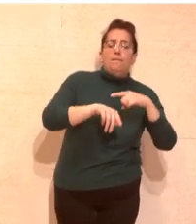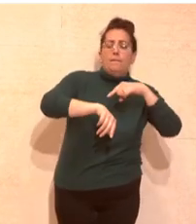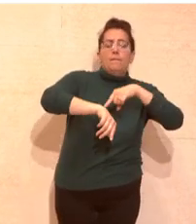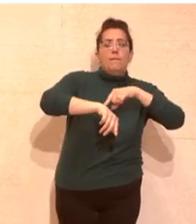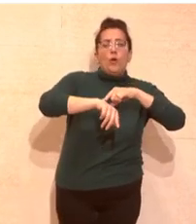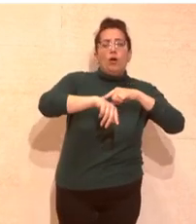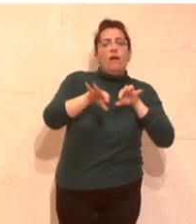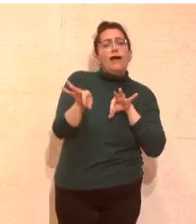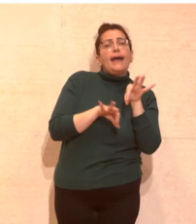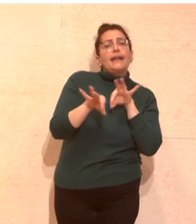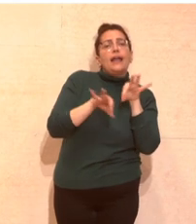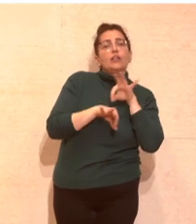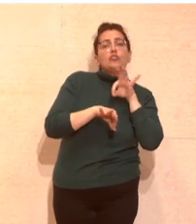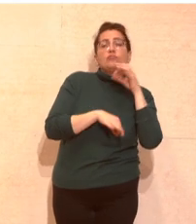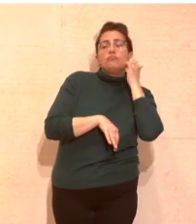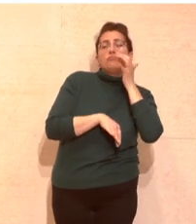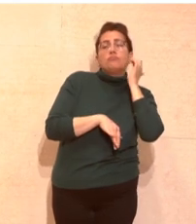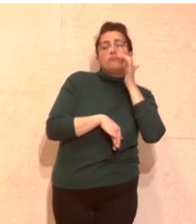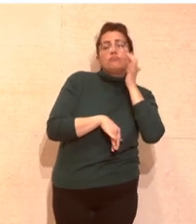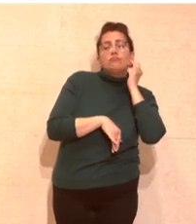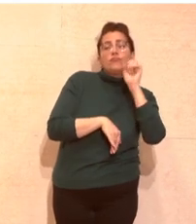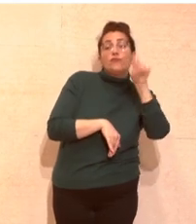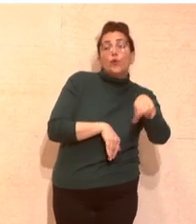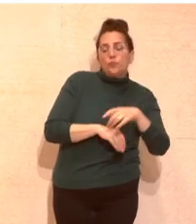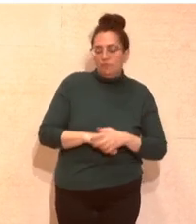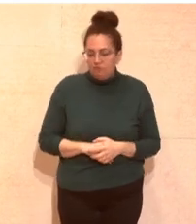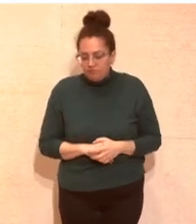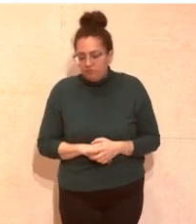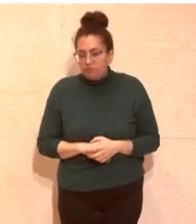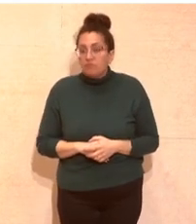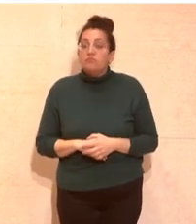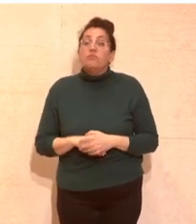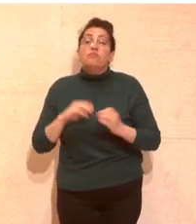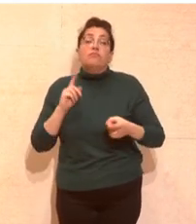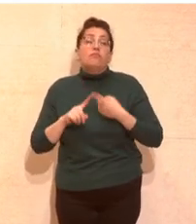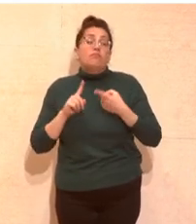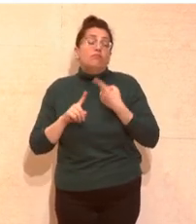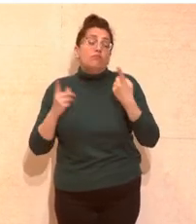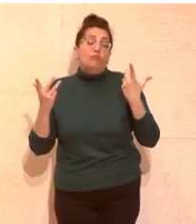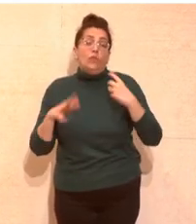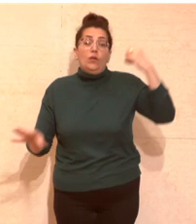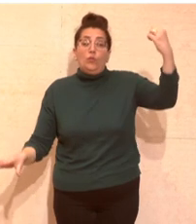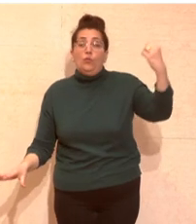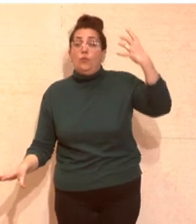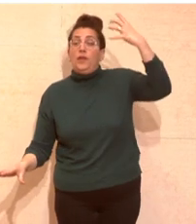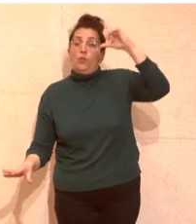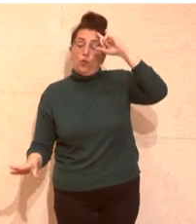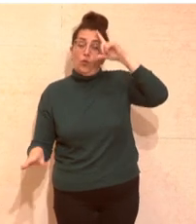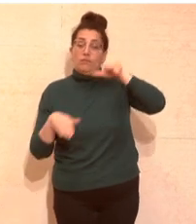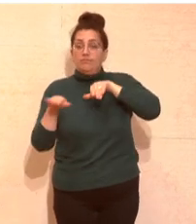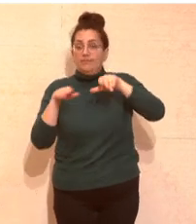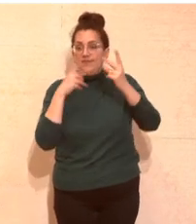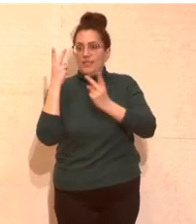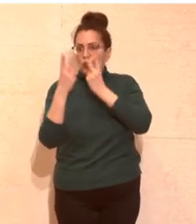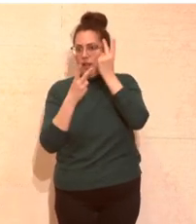ça fonctionne ? Eh bien, vous avez en fait le rôle de la lumière qui va être prédominant, parce qu'on a un système visuel avec un œil qui